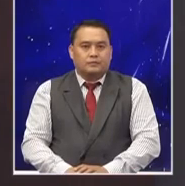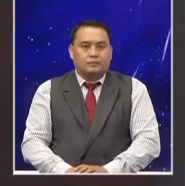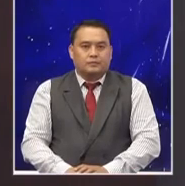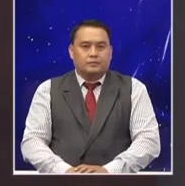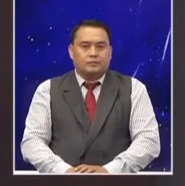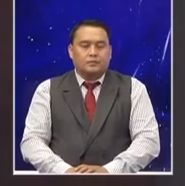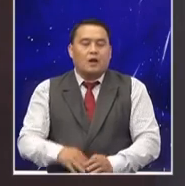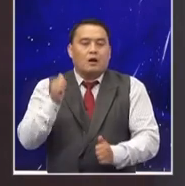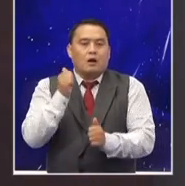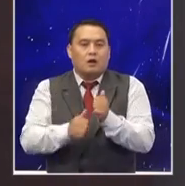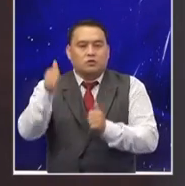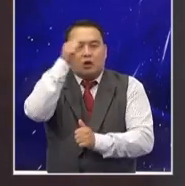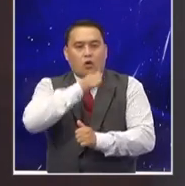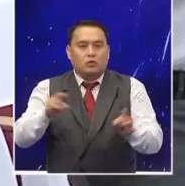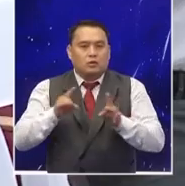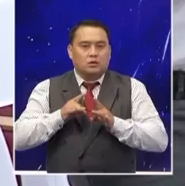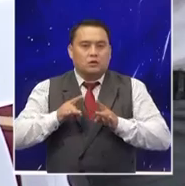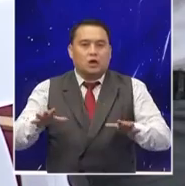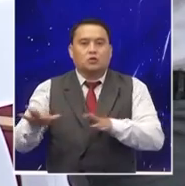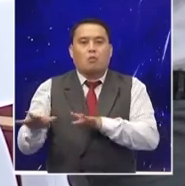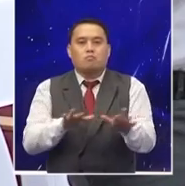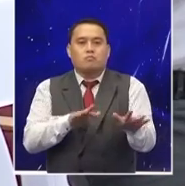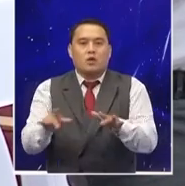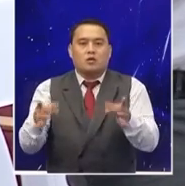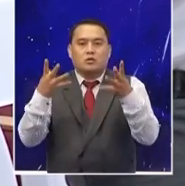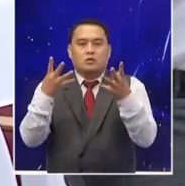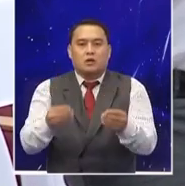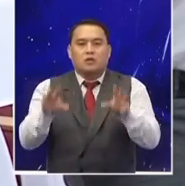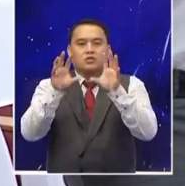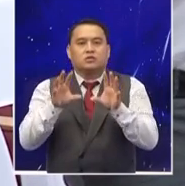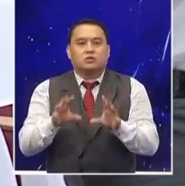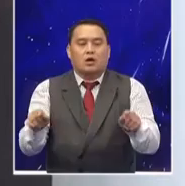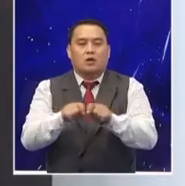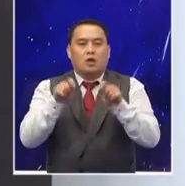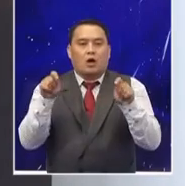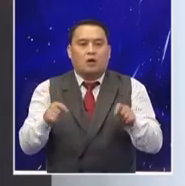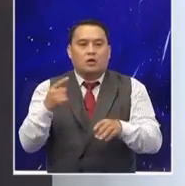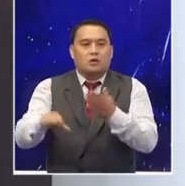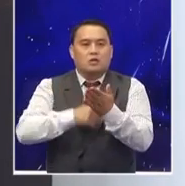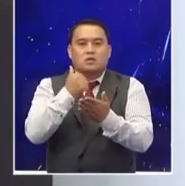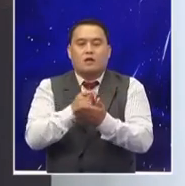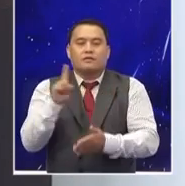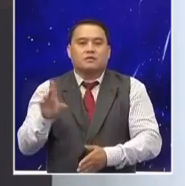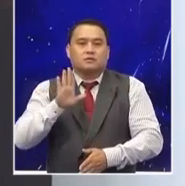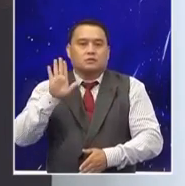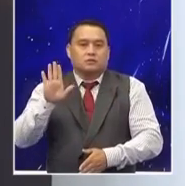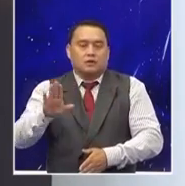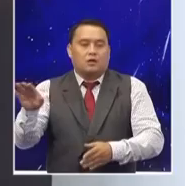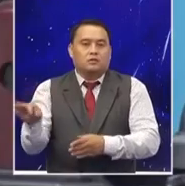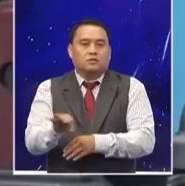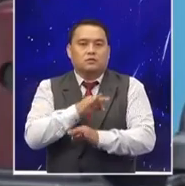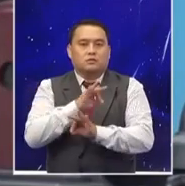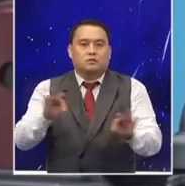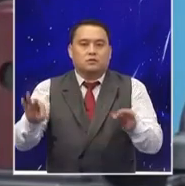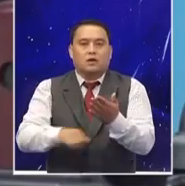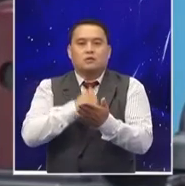ежегодно и торжественное мероприятие посвященное дню конституции традиционно открылась одним из главных символов страны гимном затем